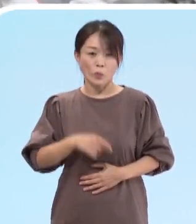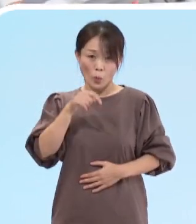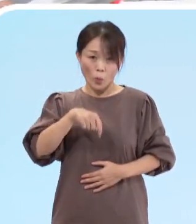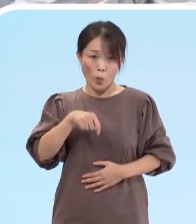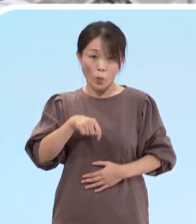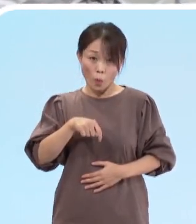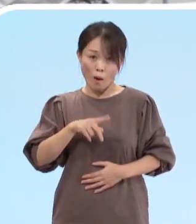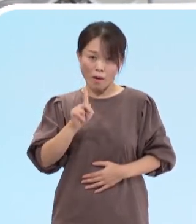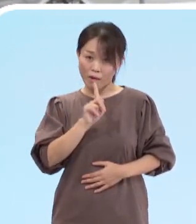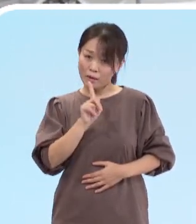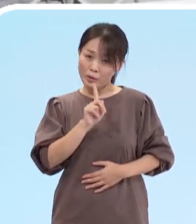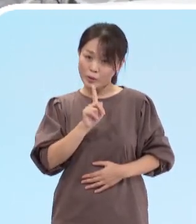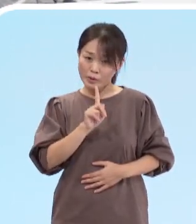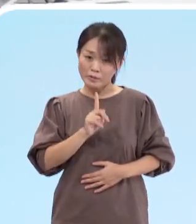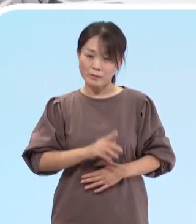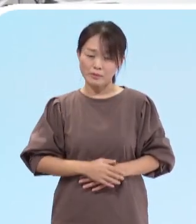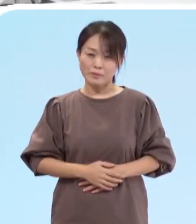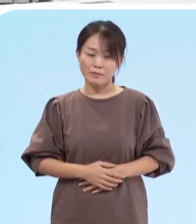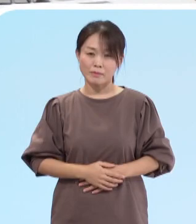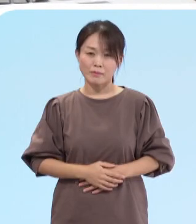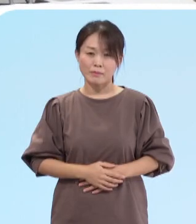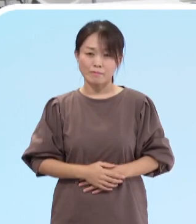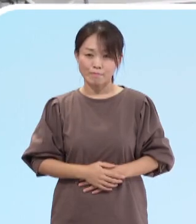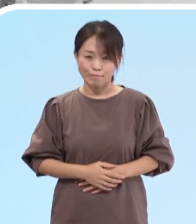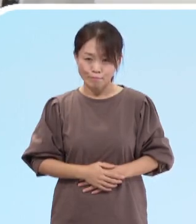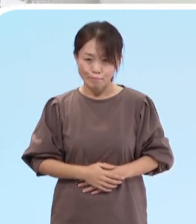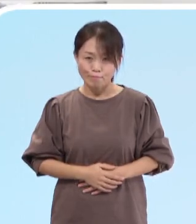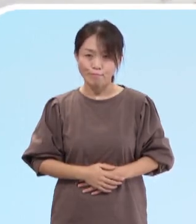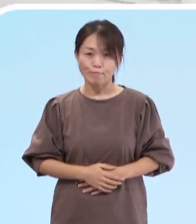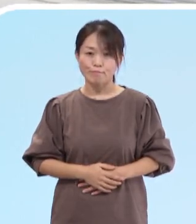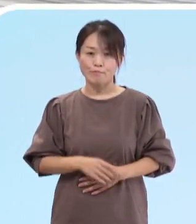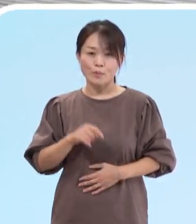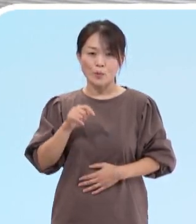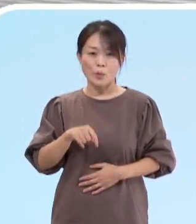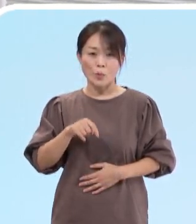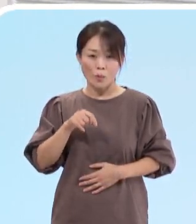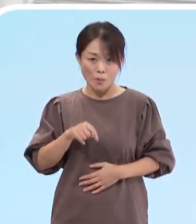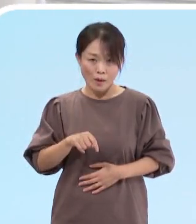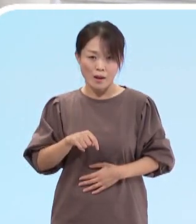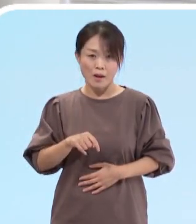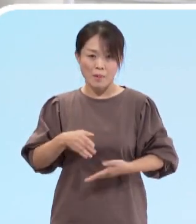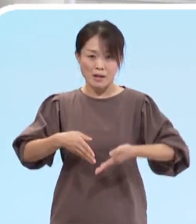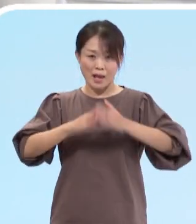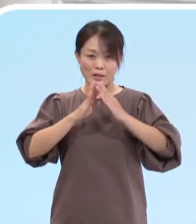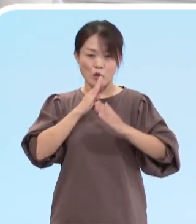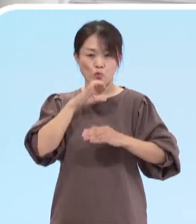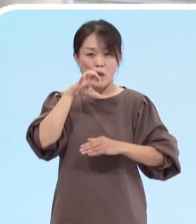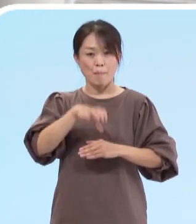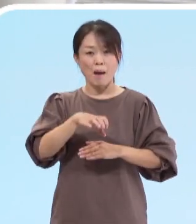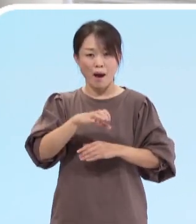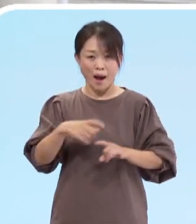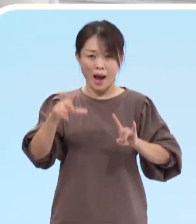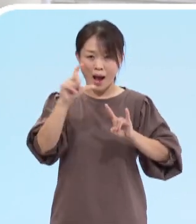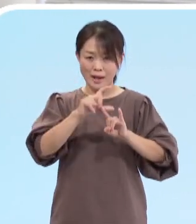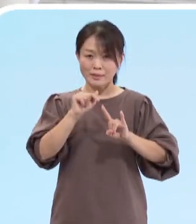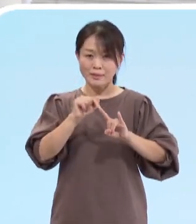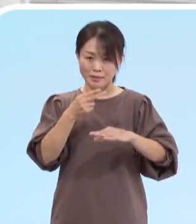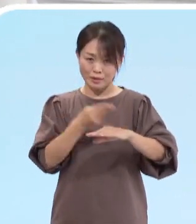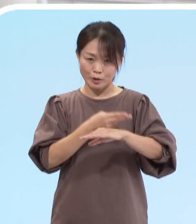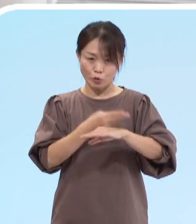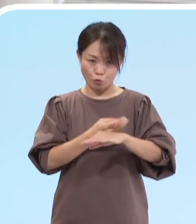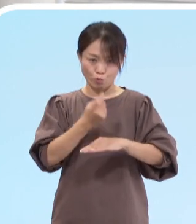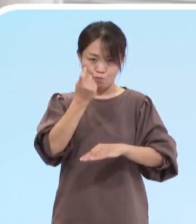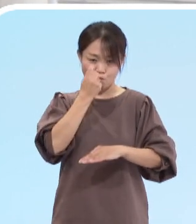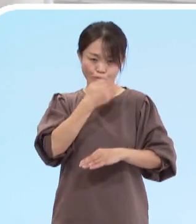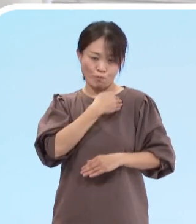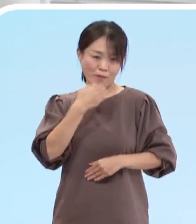あ、ここは一体どういった施設なんでしょうか。 はい、こちらの方の施設では建設現場における ICT 技